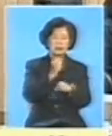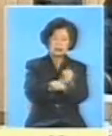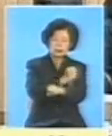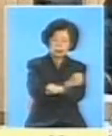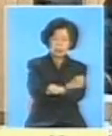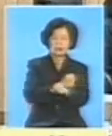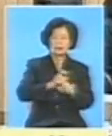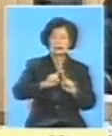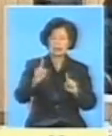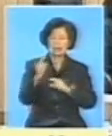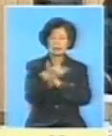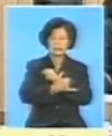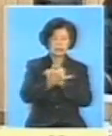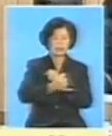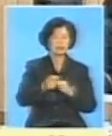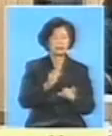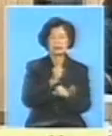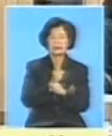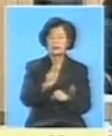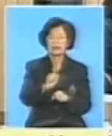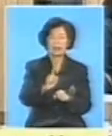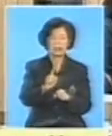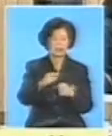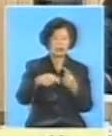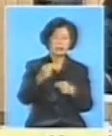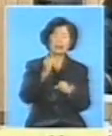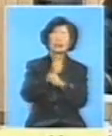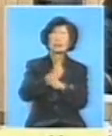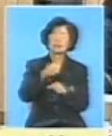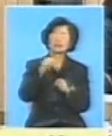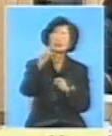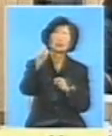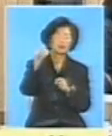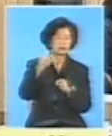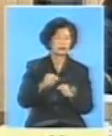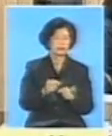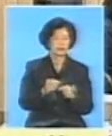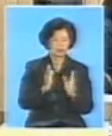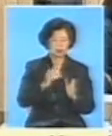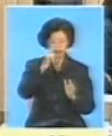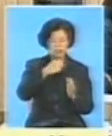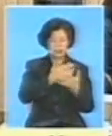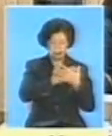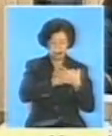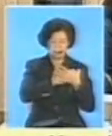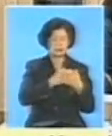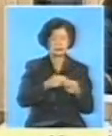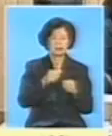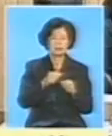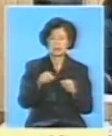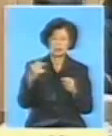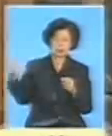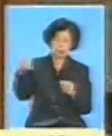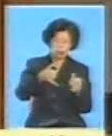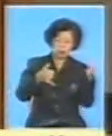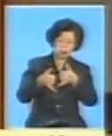มากๆก็ดีทั้งโรงงานโรงอุตสาหกรรมดักไว้ที่โน่นให้เขาไปทำงานที่โน่นกับคนไทยจะได้มีรายได้ร่วมกันรักกันนะครับไม่ใช่มุ่งหวังแต่เข้ามาข้